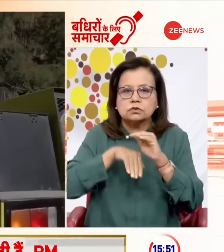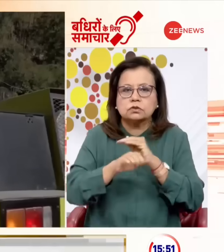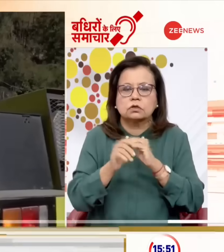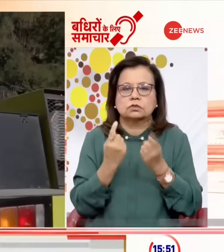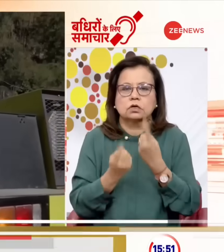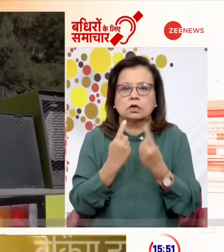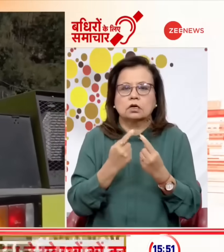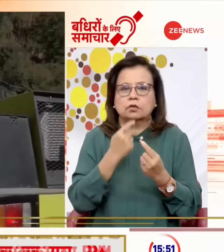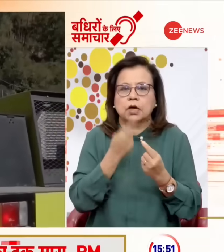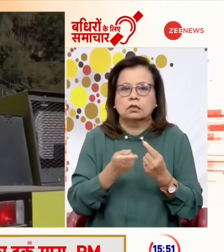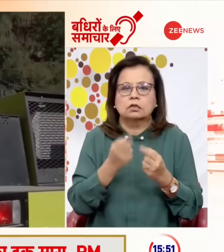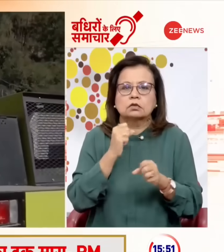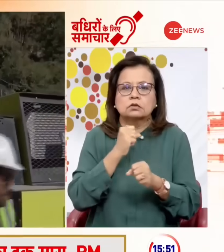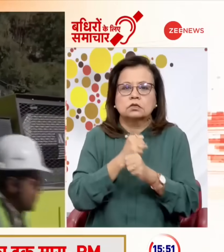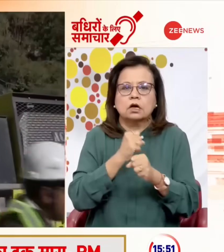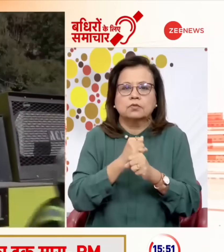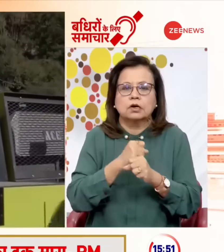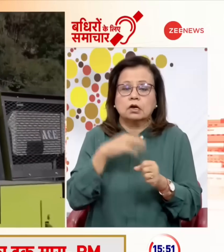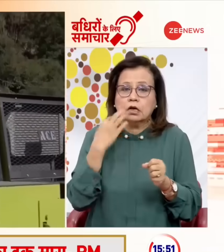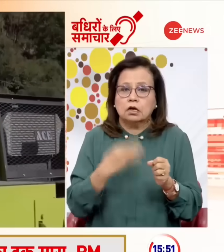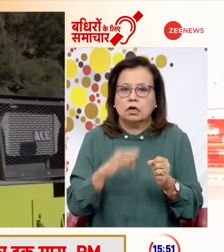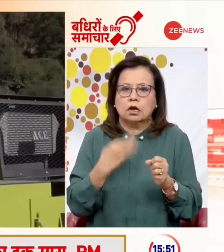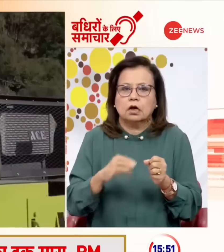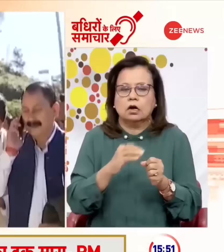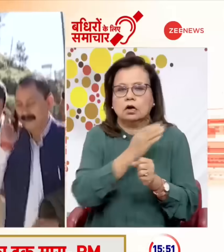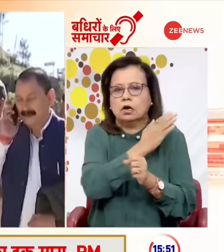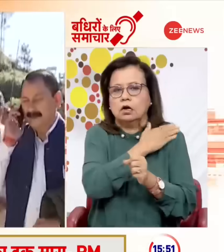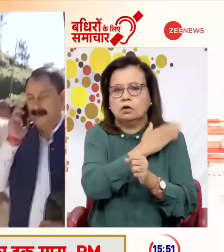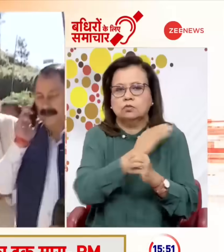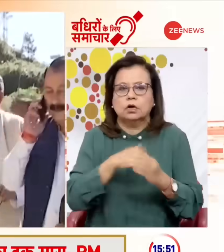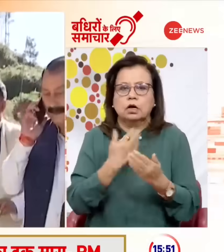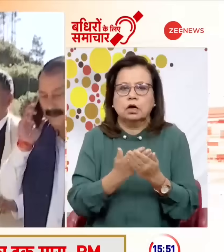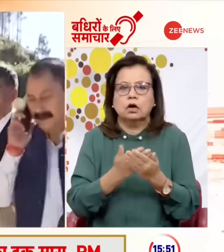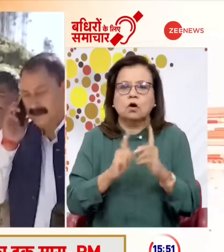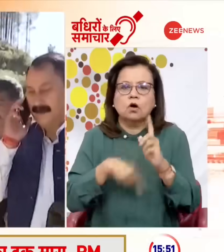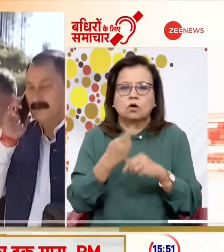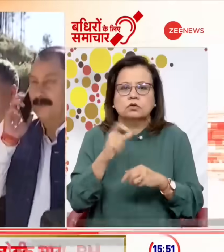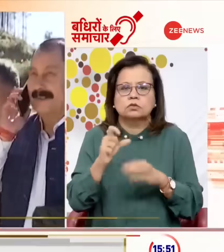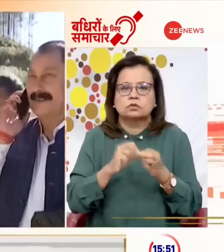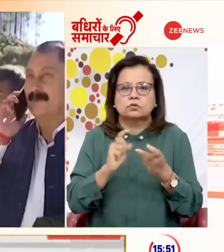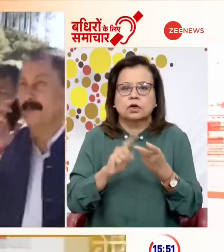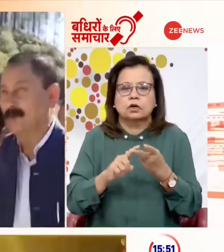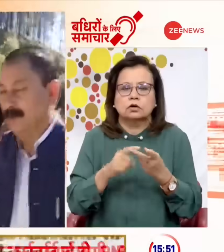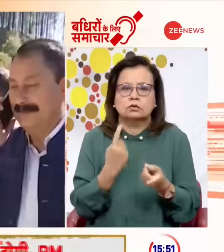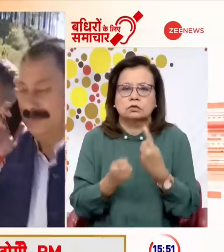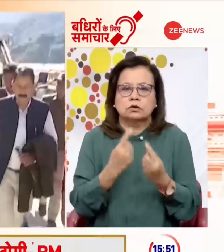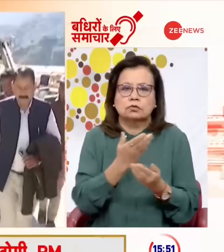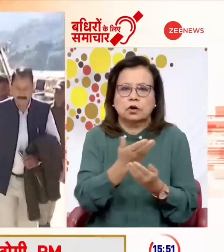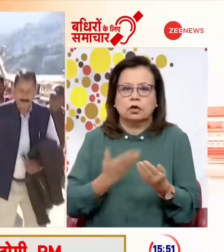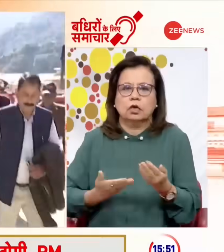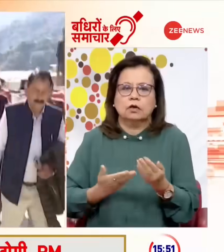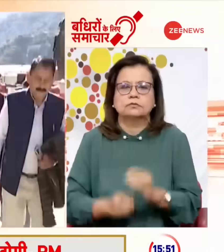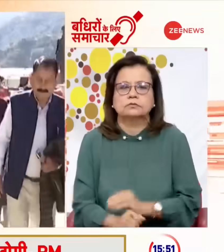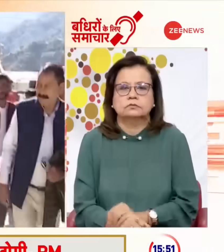का निरीक्षण करने के बाद सरकार पर भ्रष्टाचार का आरोप लगाया और सीबीआई जांच की मांग